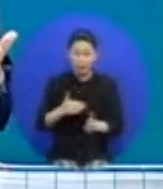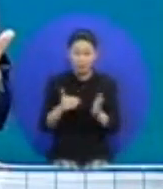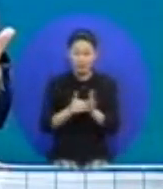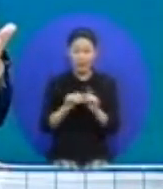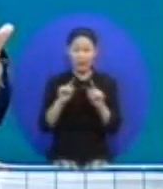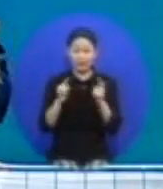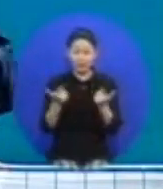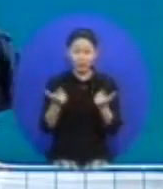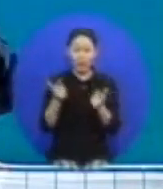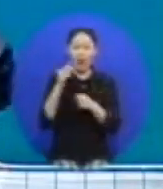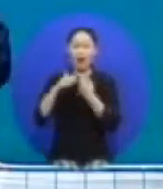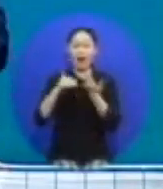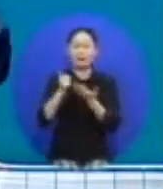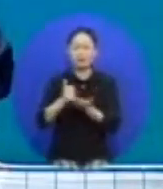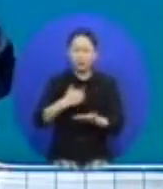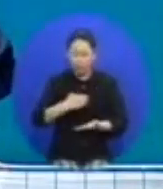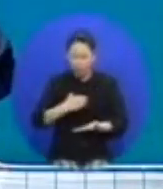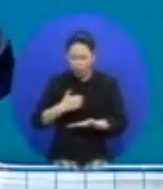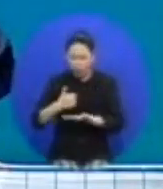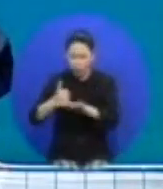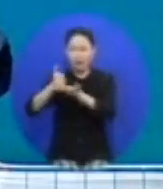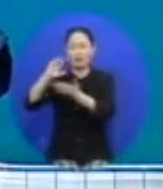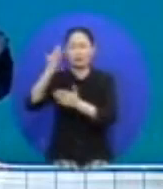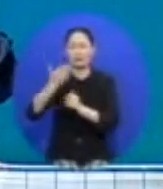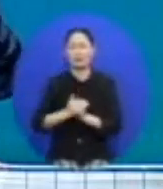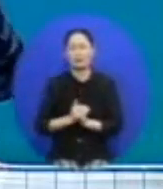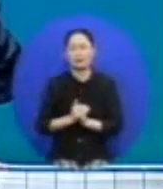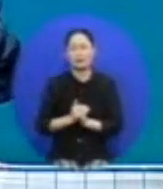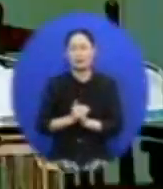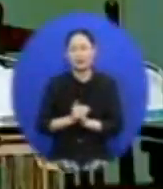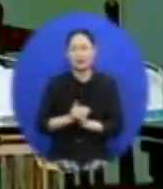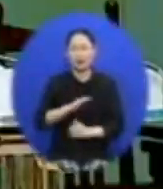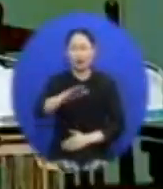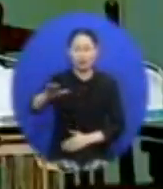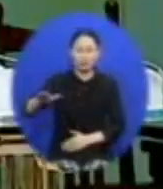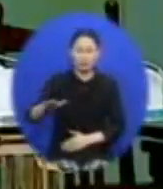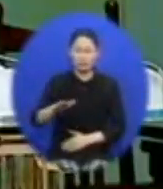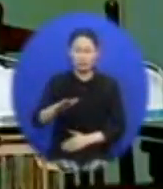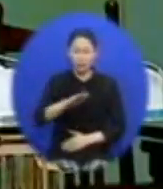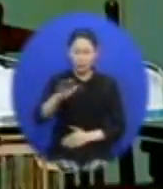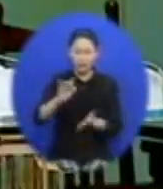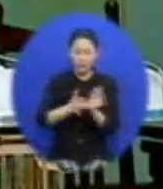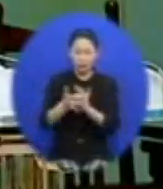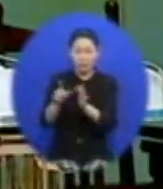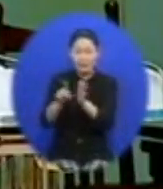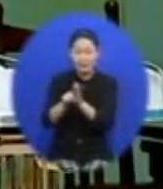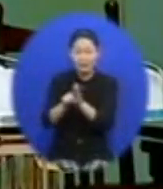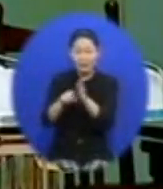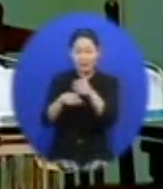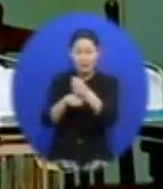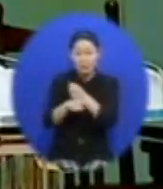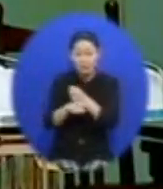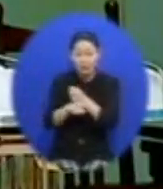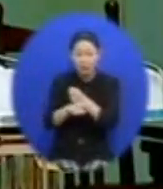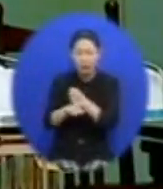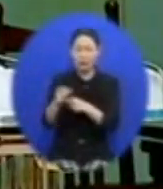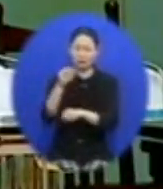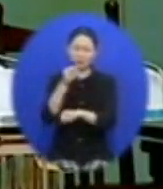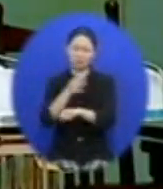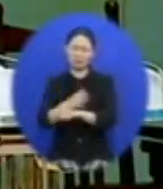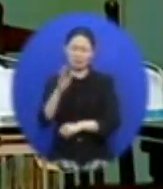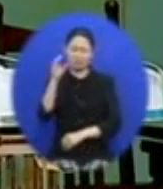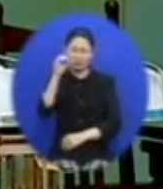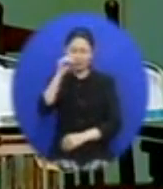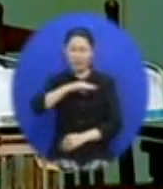아니고 하나님을 경우에 하게 되요 여러분 여러분이 예수를 믿는다는 것이 단순히 여러분의